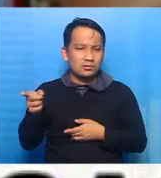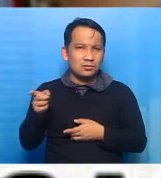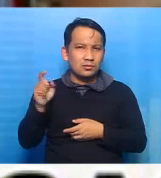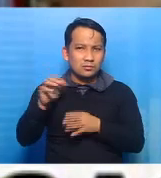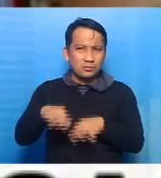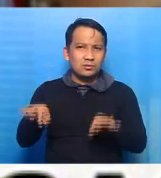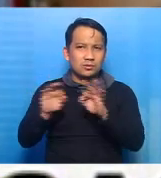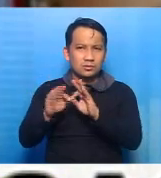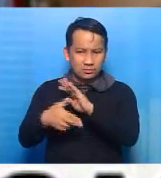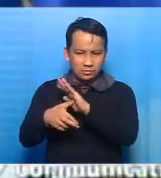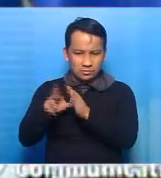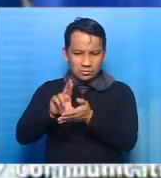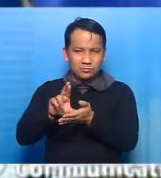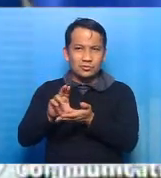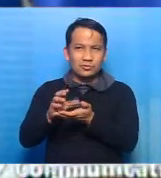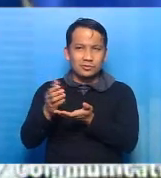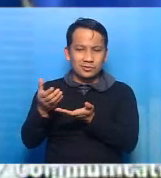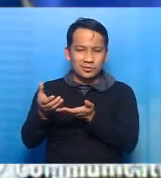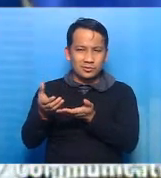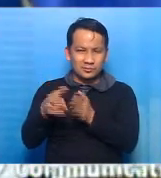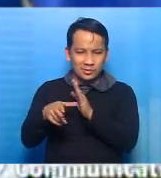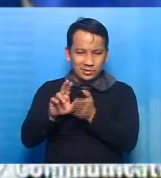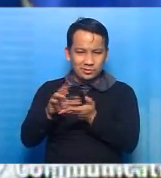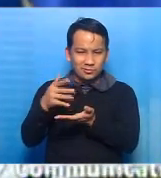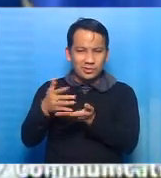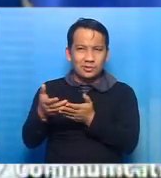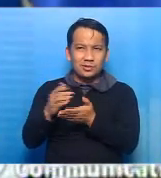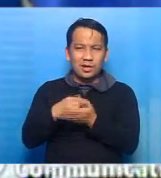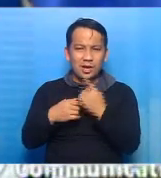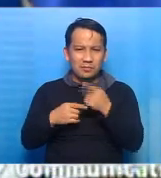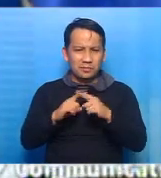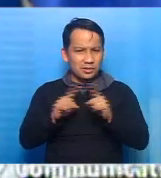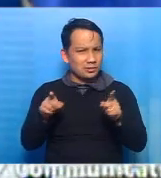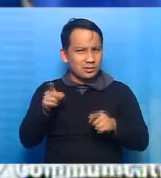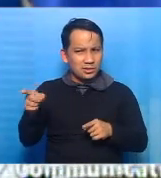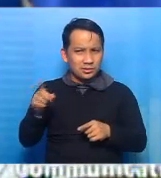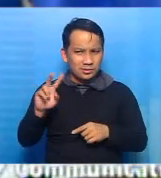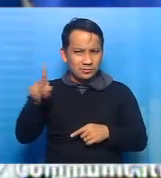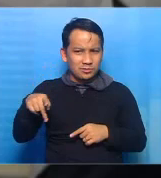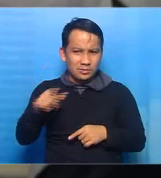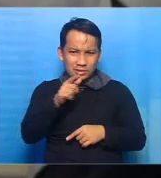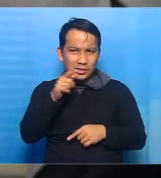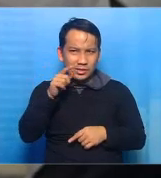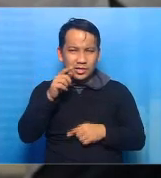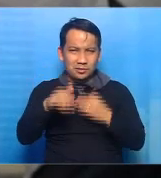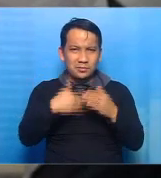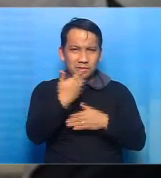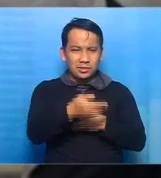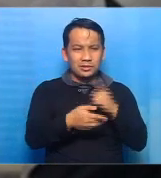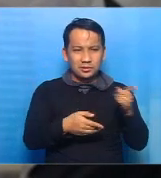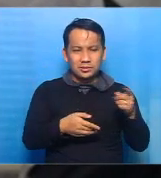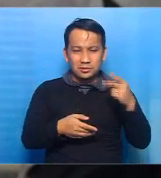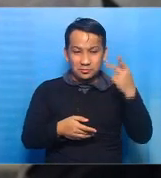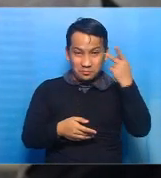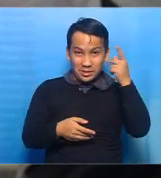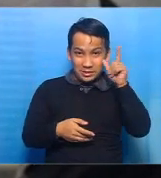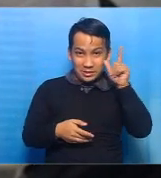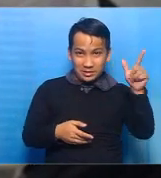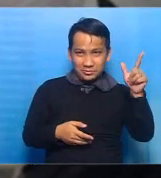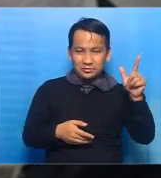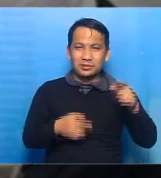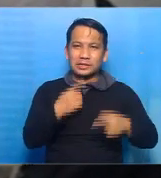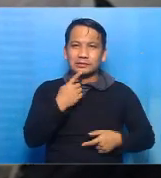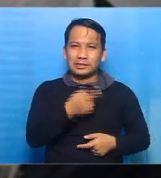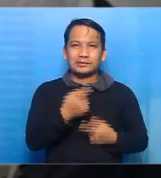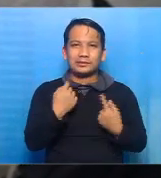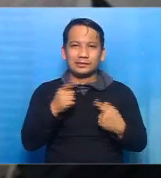niya na refresher course. Pero di lang si Robredo ang pinag-inita ni Pangulong Duterte. Maging si Senador Ping Lacson,